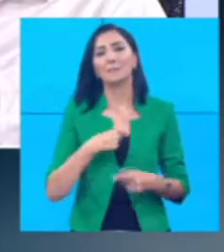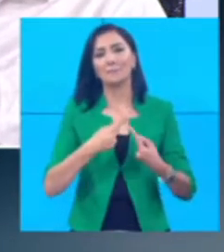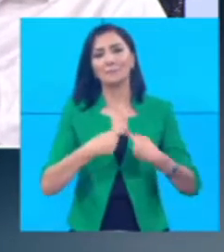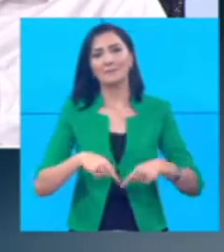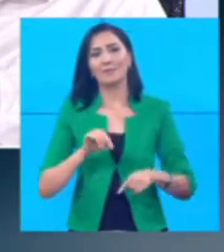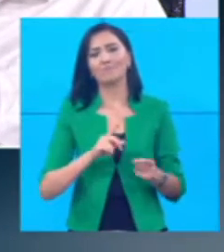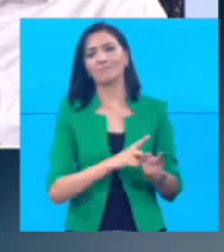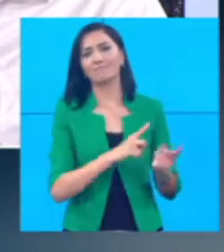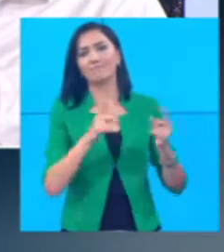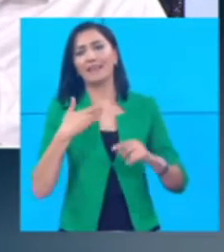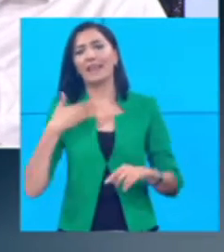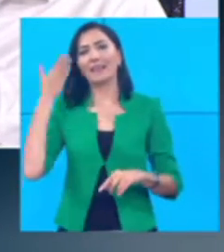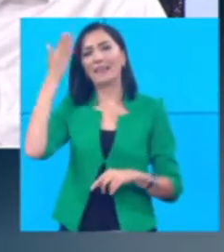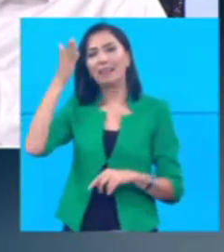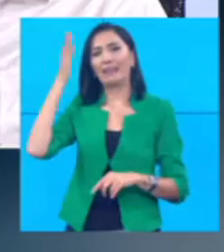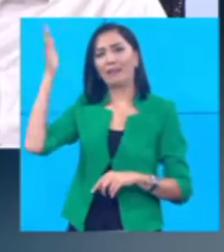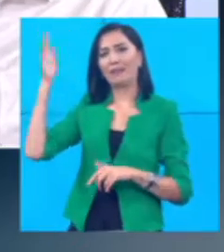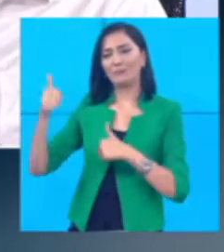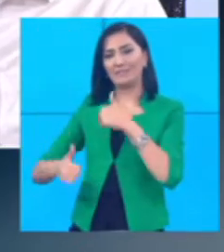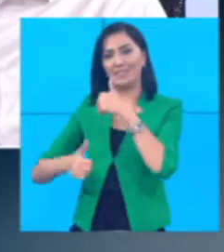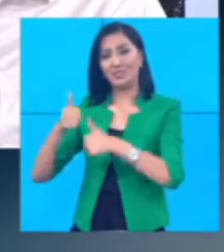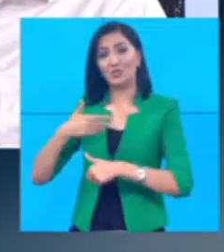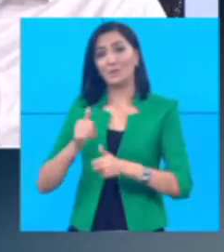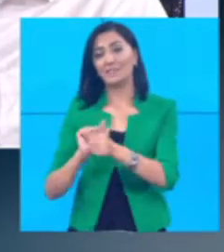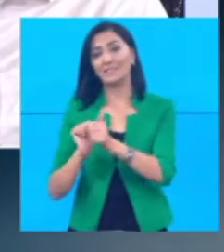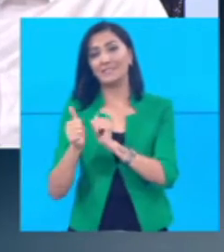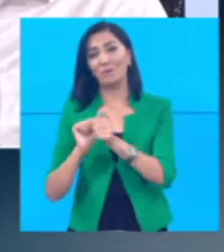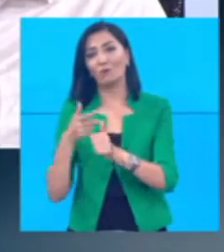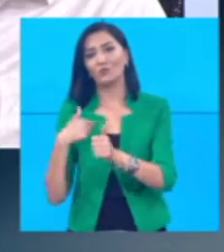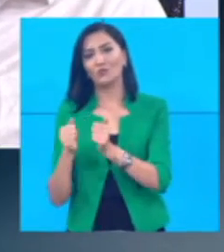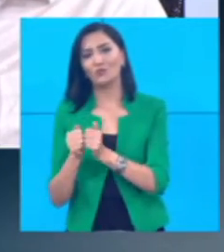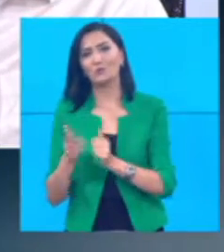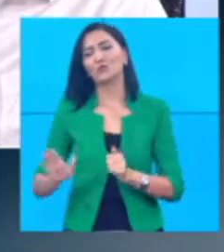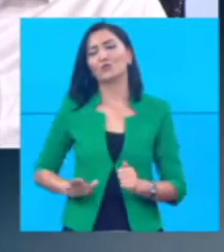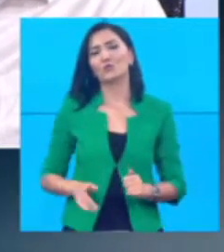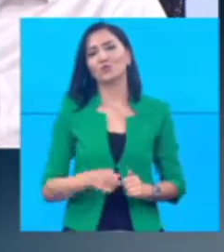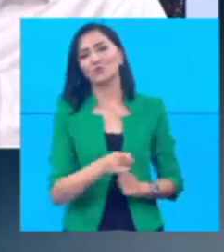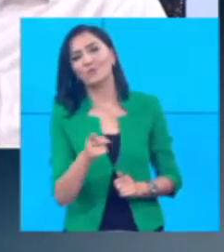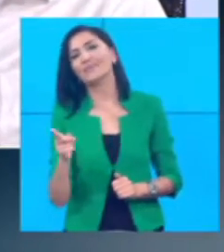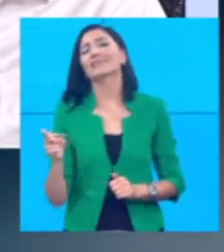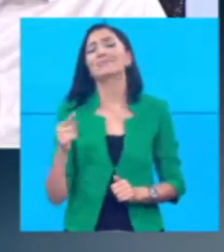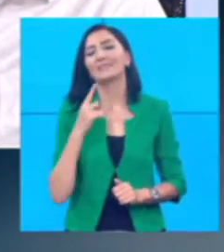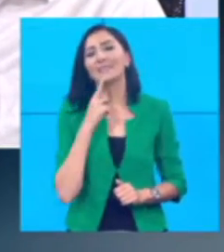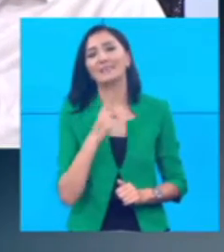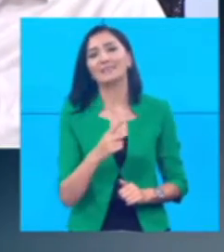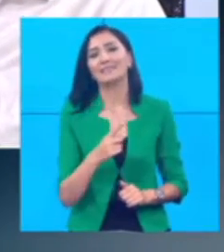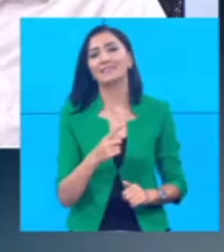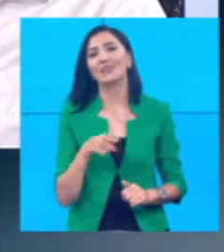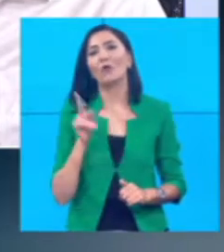hep bugüne kadar gittiğimiz yarışlarda ben hep sporcularımla ki çocuklarım diyebilirim